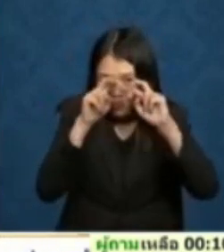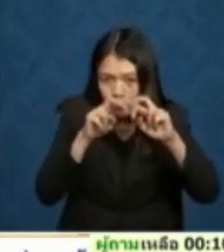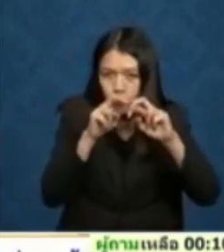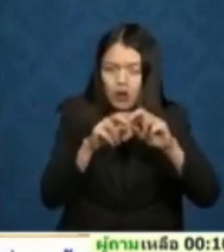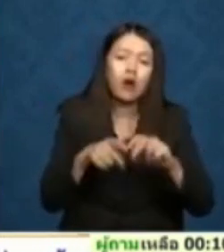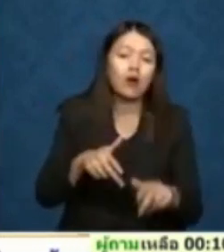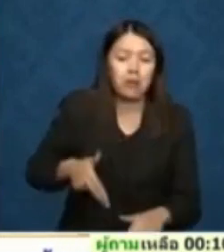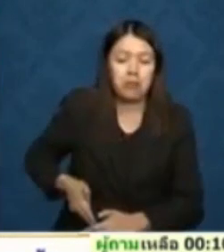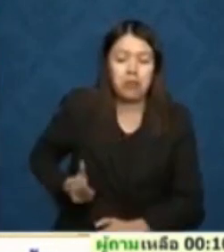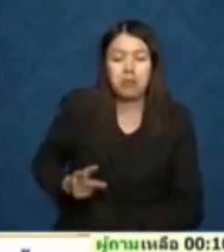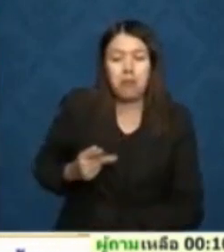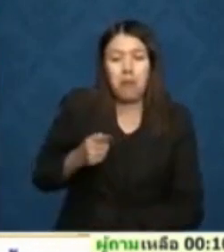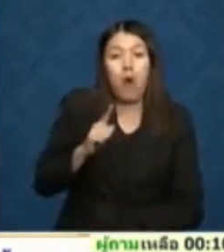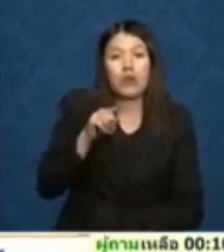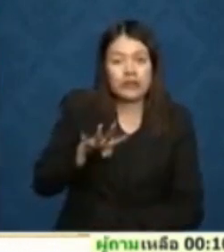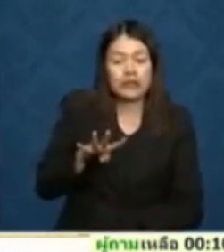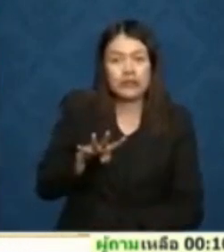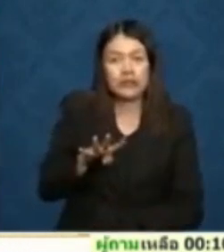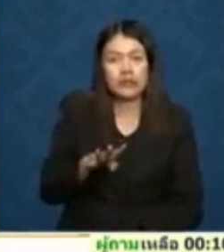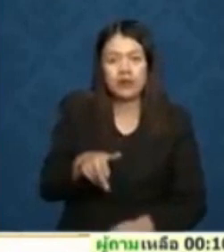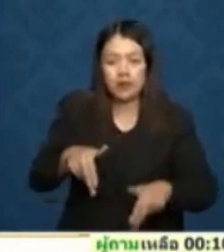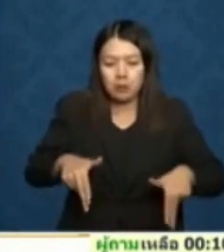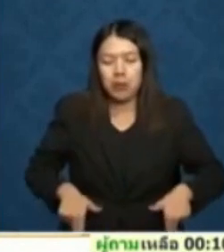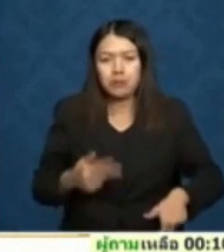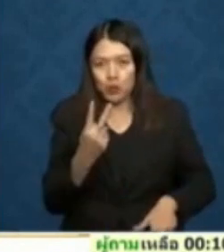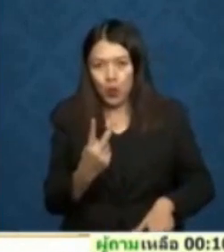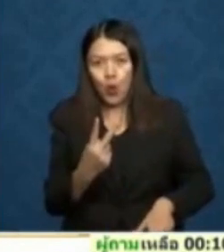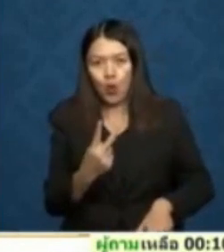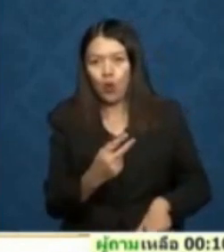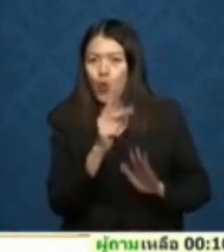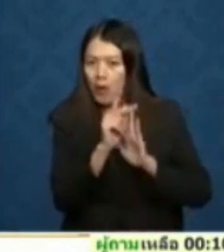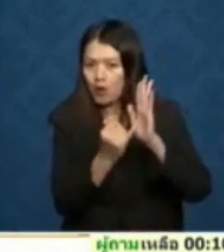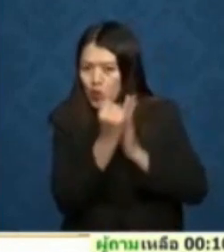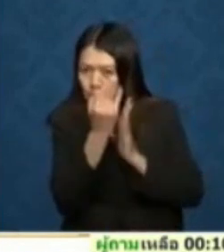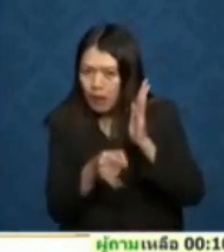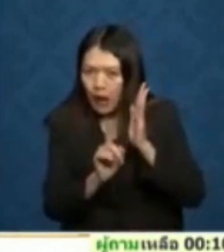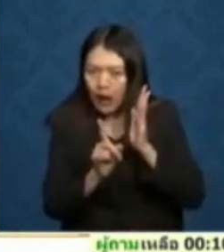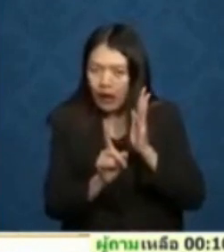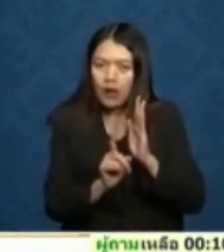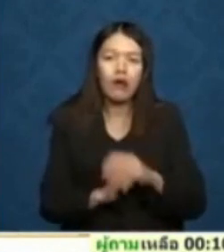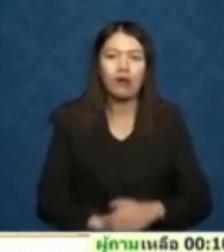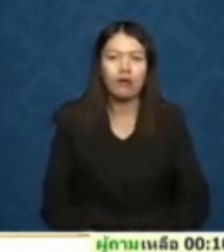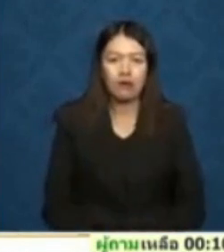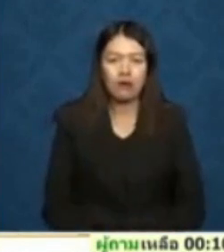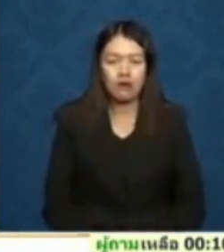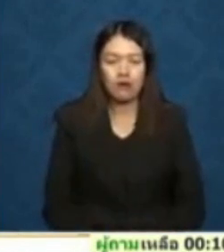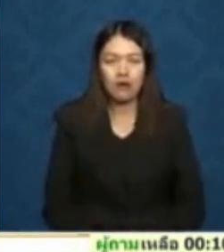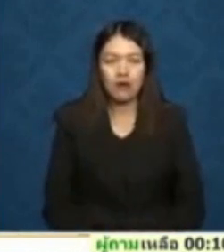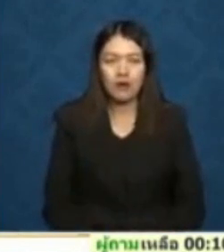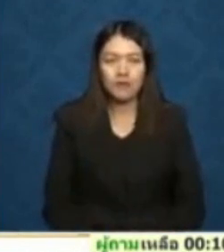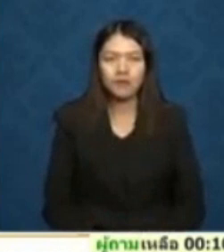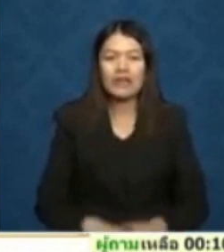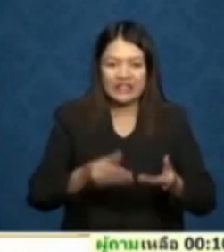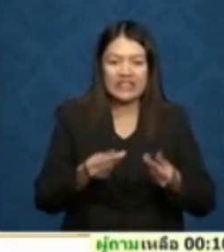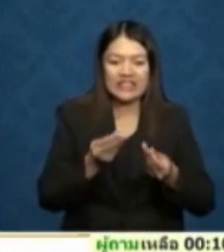นป.4จำนวน2กระบอกออกโดยชอบหรือไม่การเลิกจ้างไม่เป็นธรรมการครอบครองที่ดิน